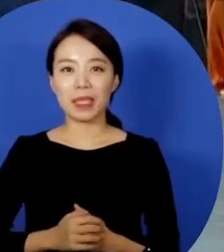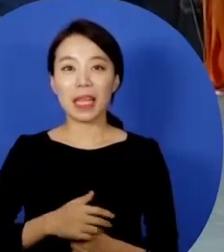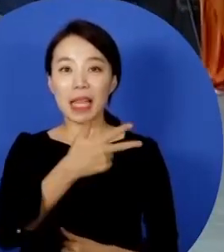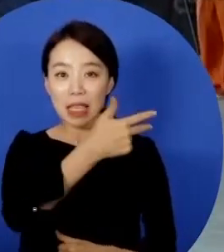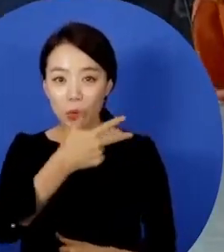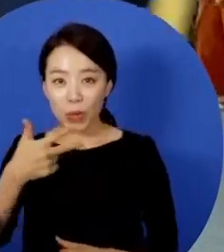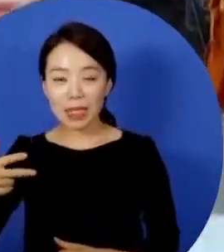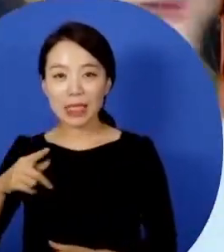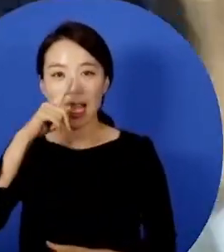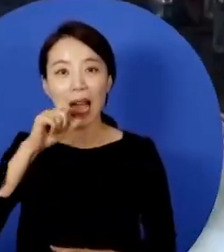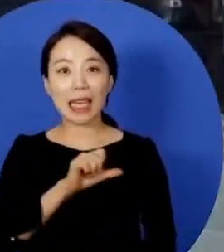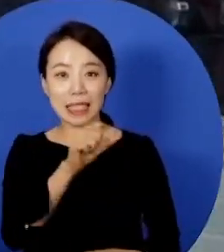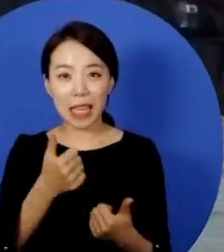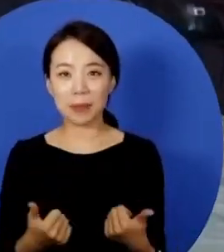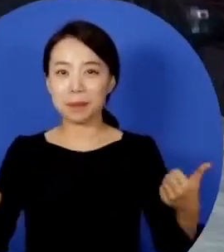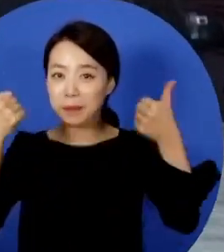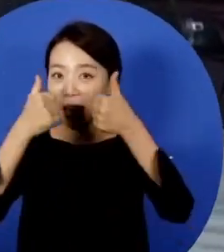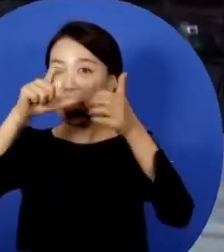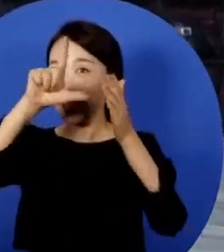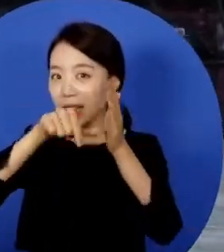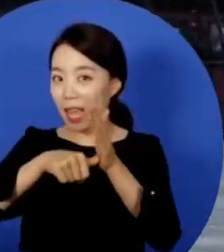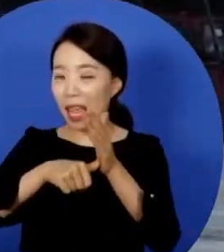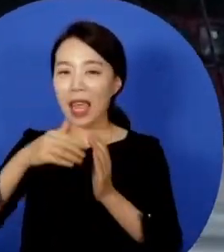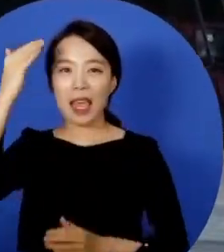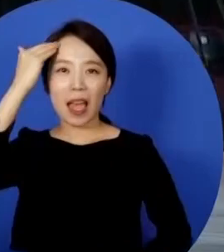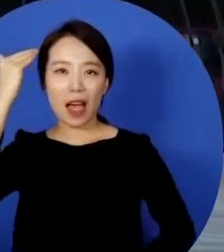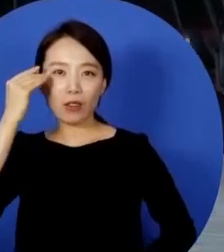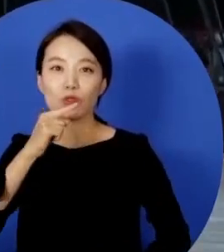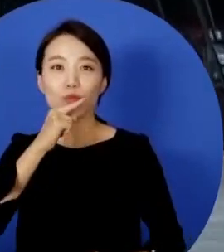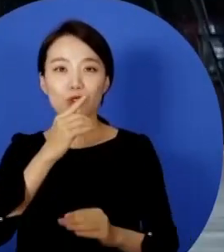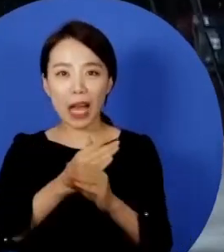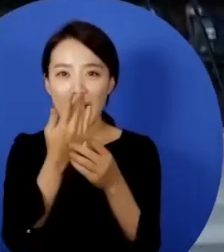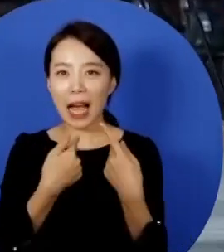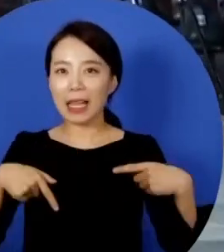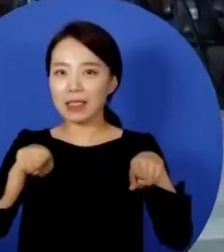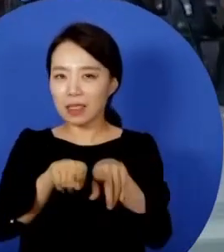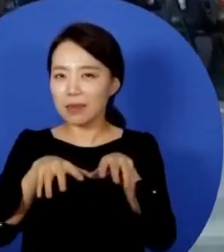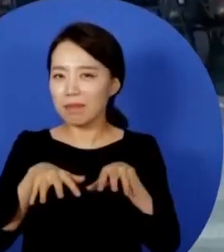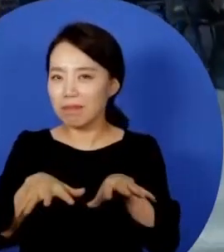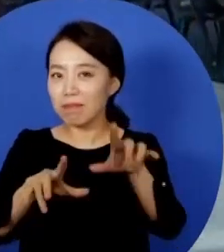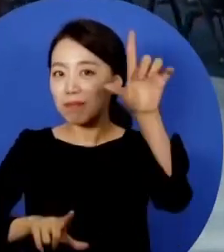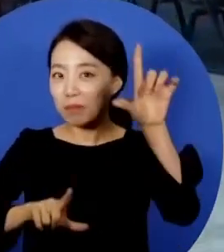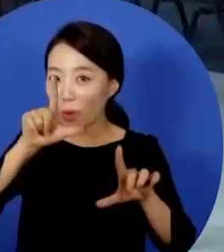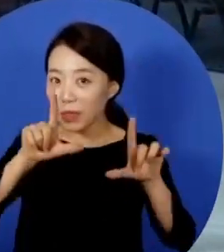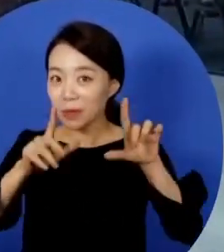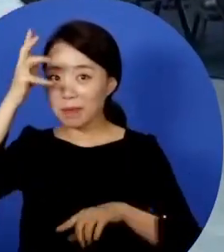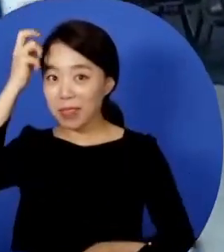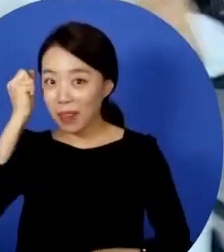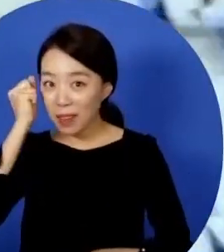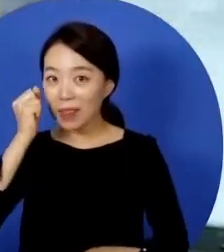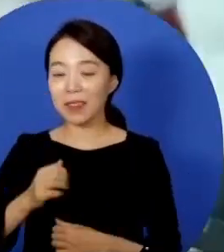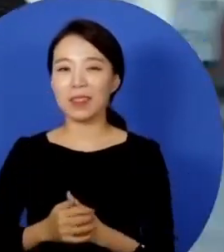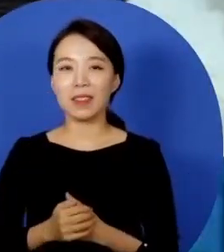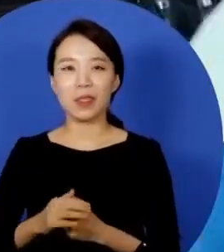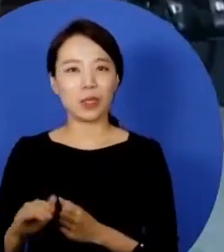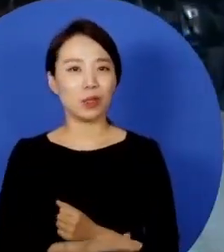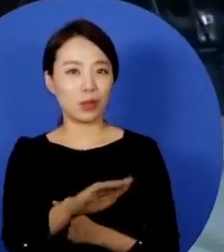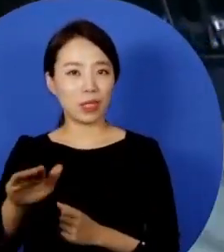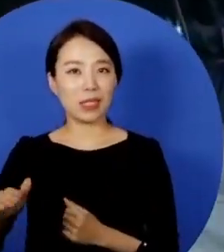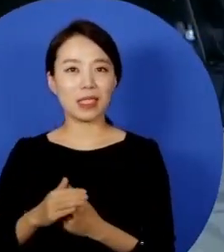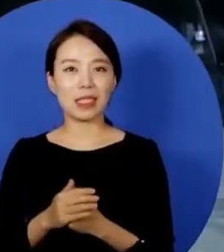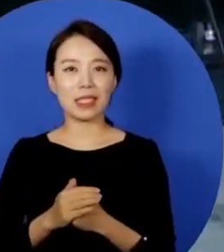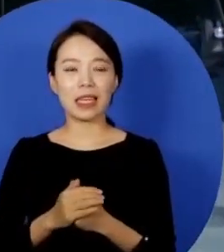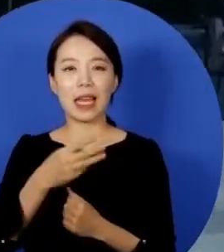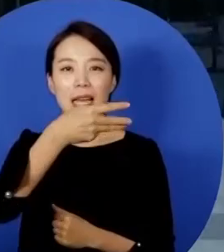인도네시아 아시안 패럴게임 당시 남북 대표팀의 공동 입장은 또 어떤가요? 우리는